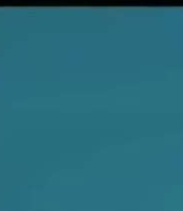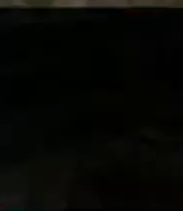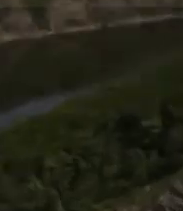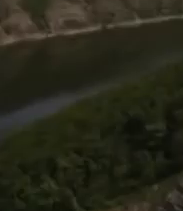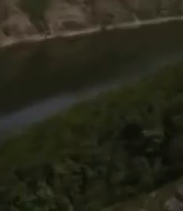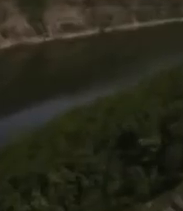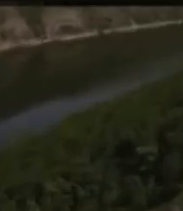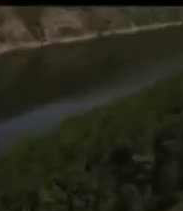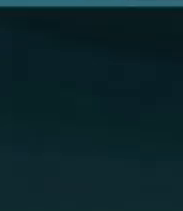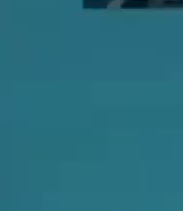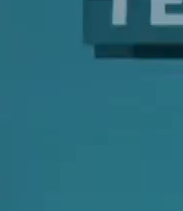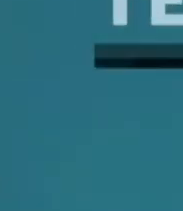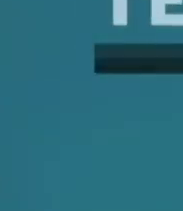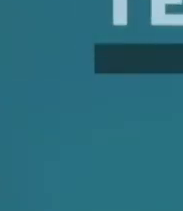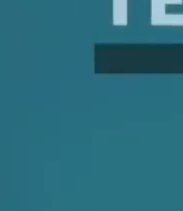Музика